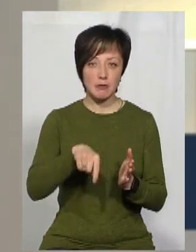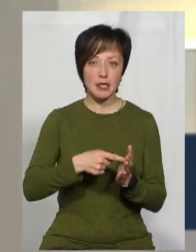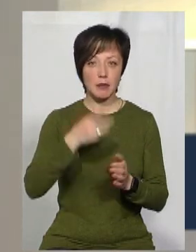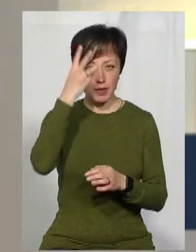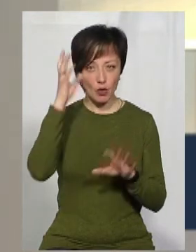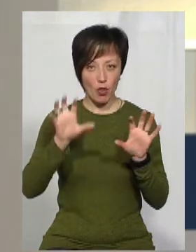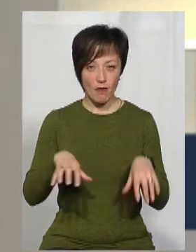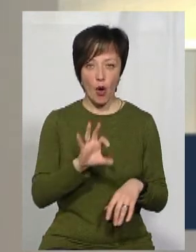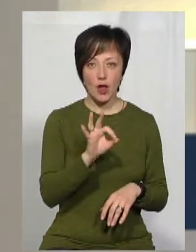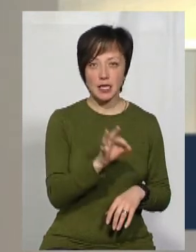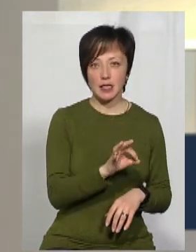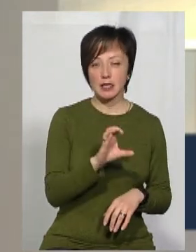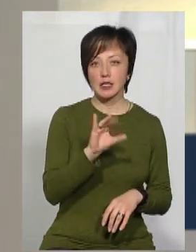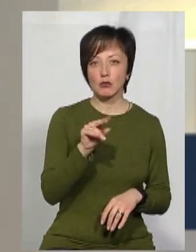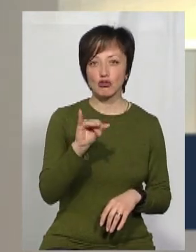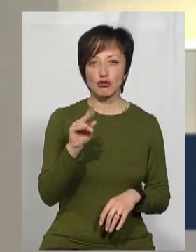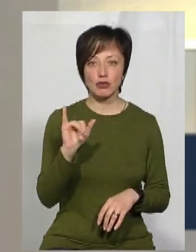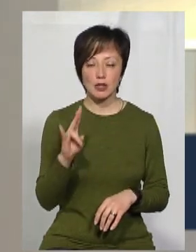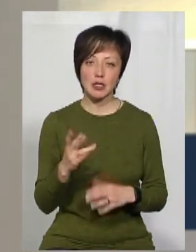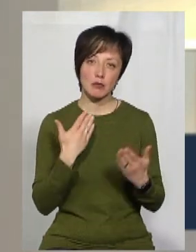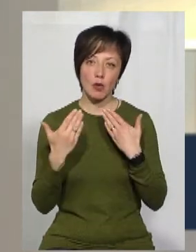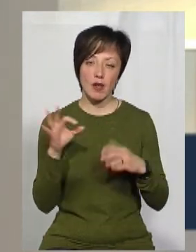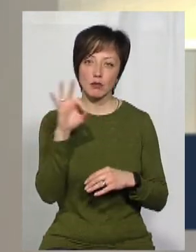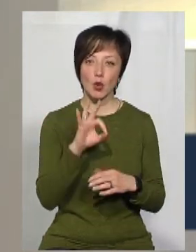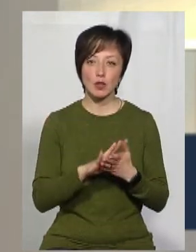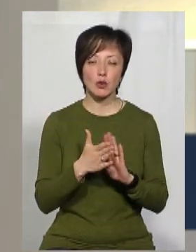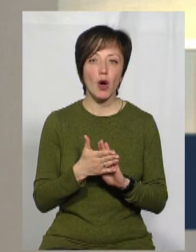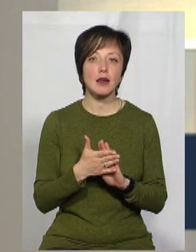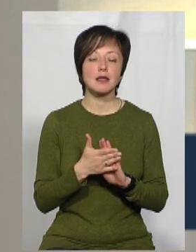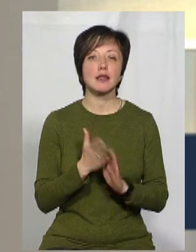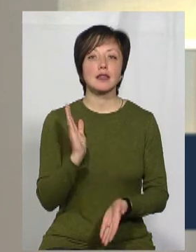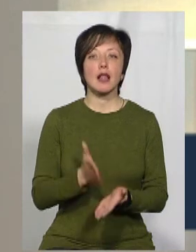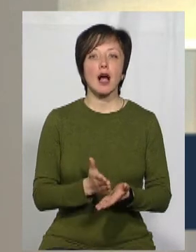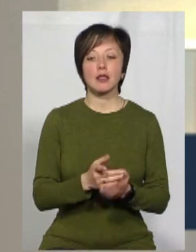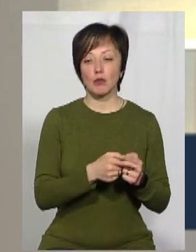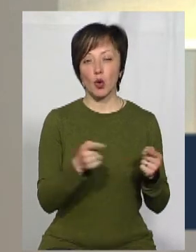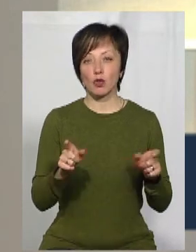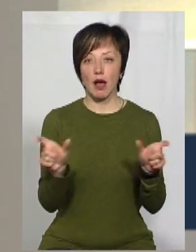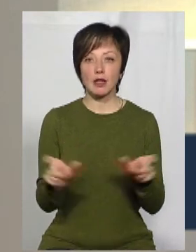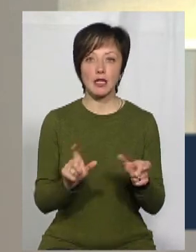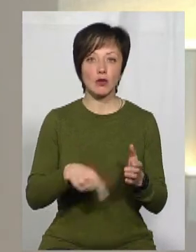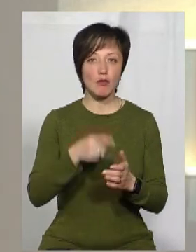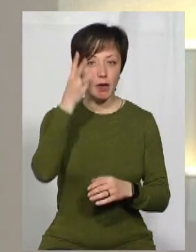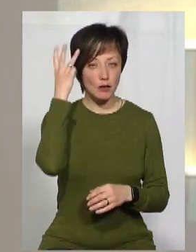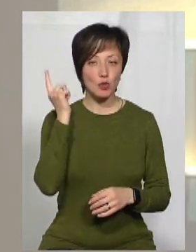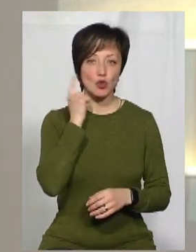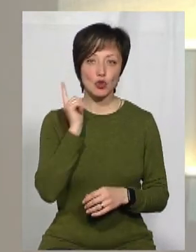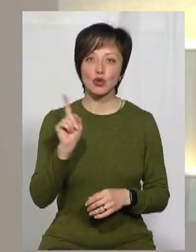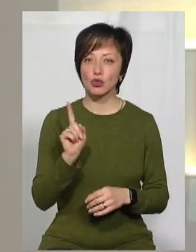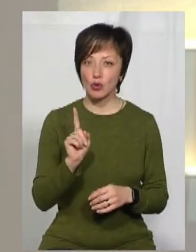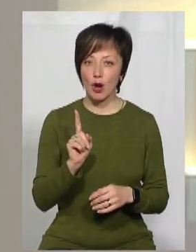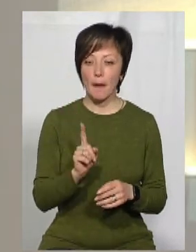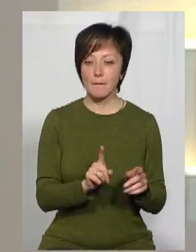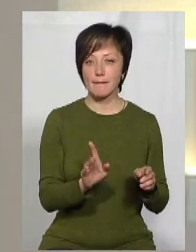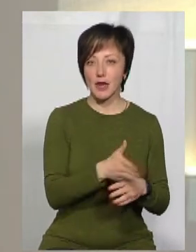міським головою Олександром Самчишиним спілкувалися про ситуацію, яка склалася впродовж карантину у Хмельницькому. Почули, що